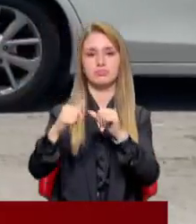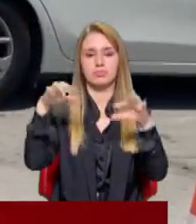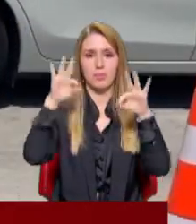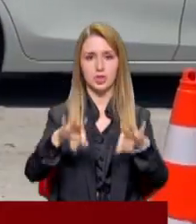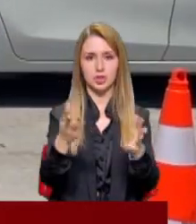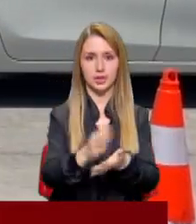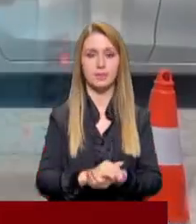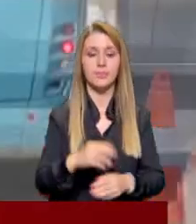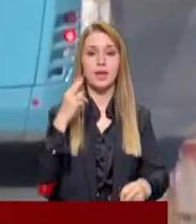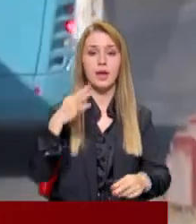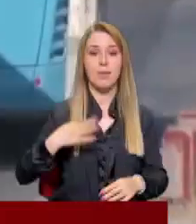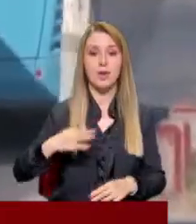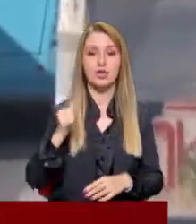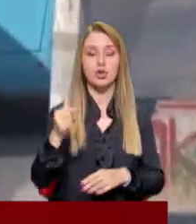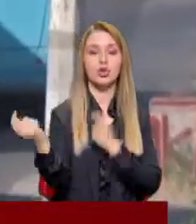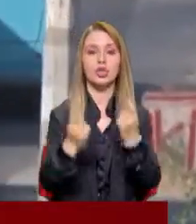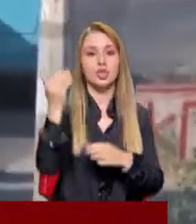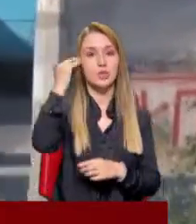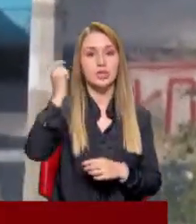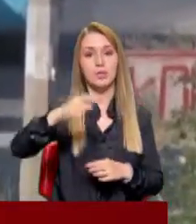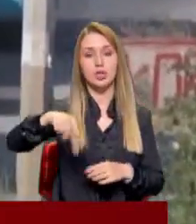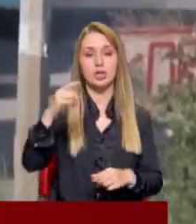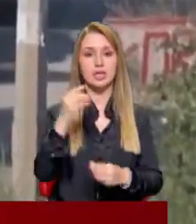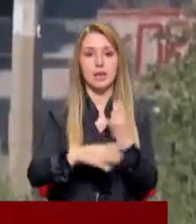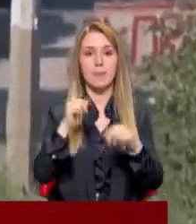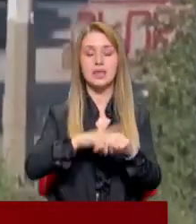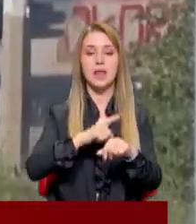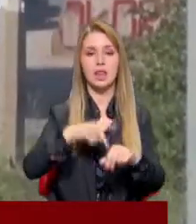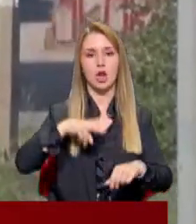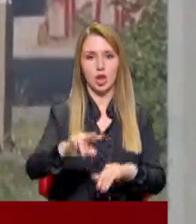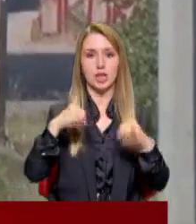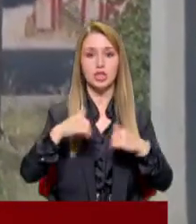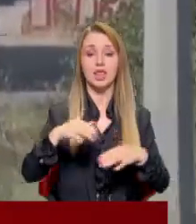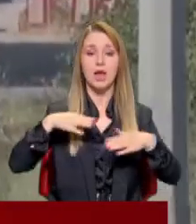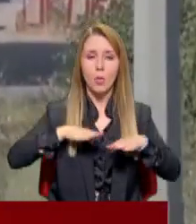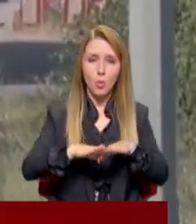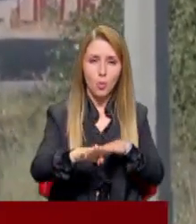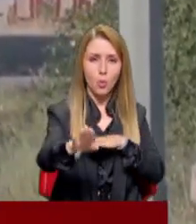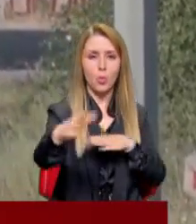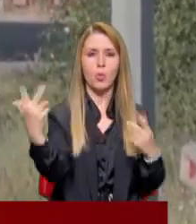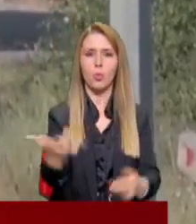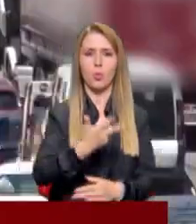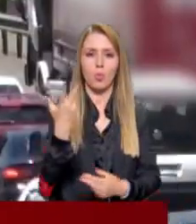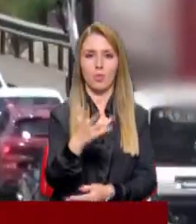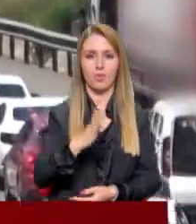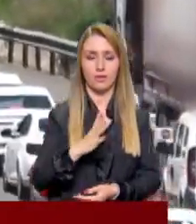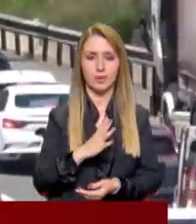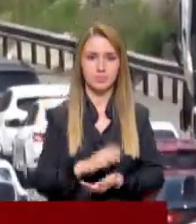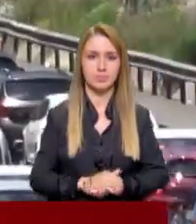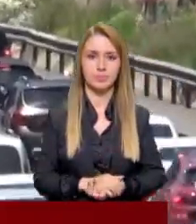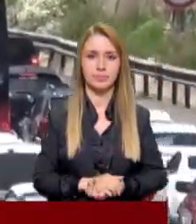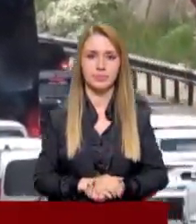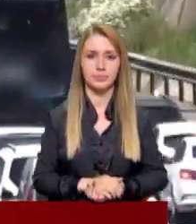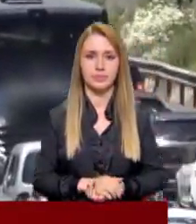şehirlere dönüyor Pazartesi günü işbaşı yapacaklar Sabah saatlerinde düştü yollara trafik yoğunluğu her geçen saat arttı